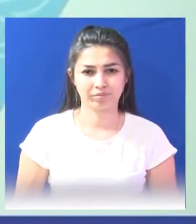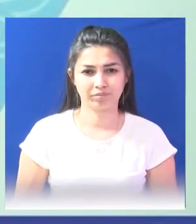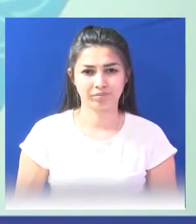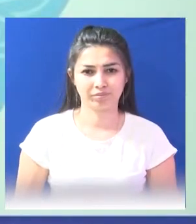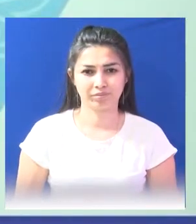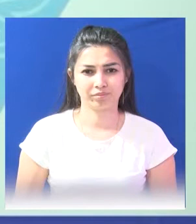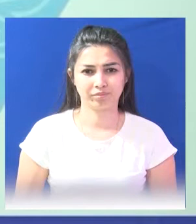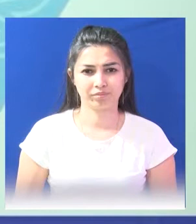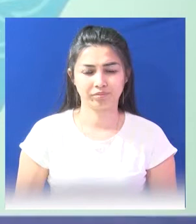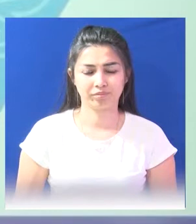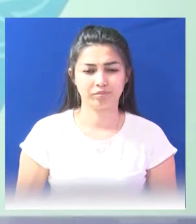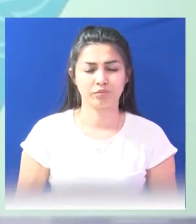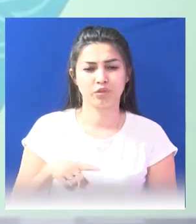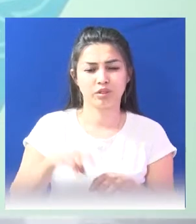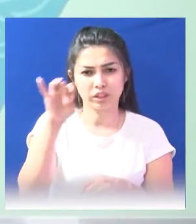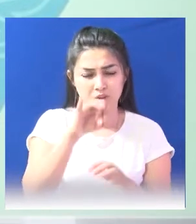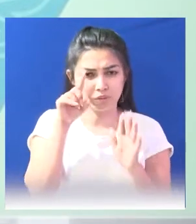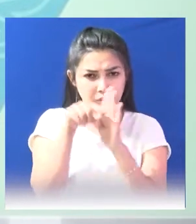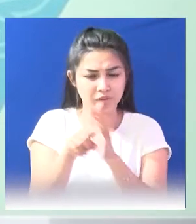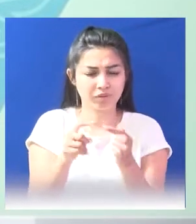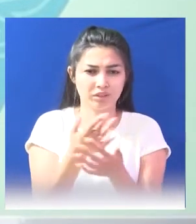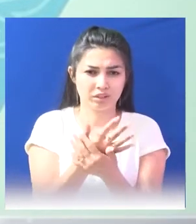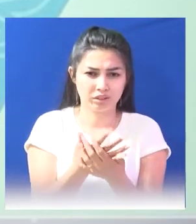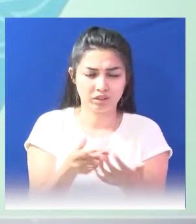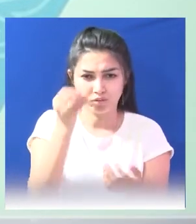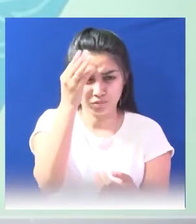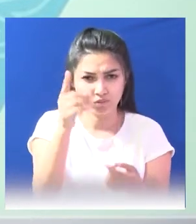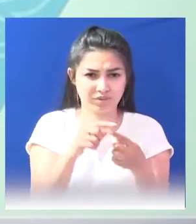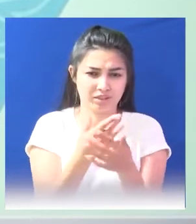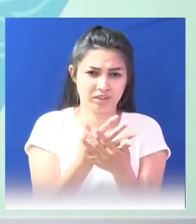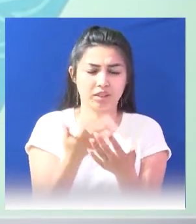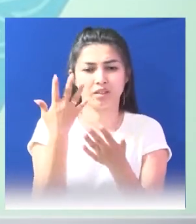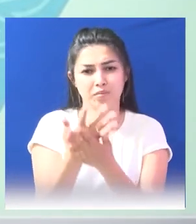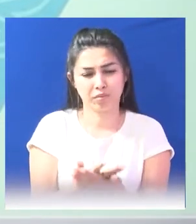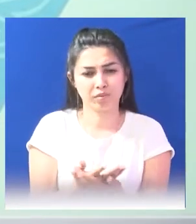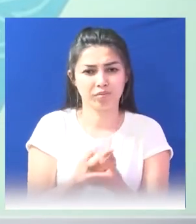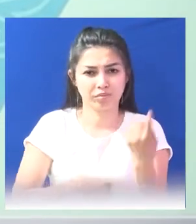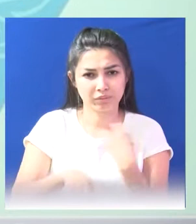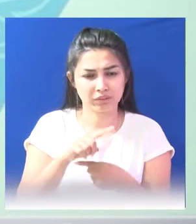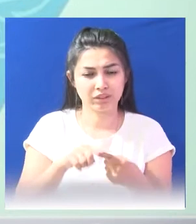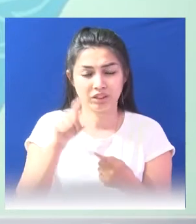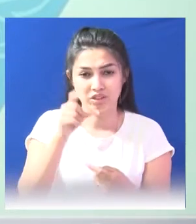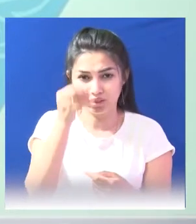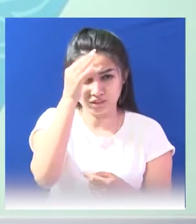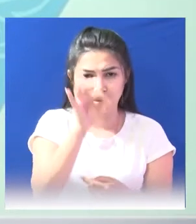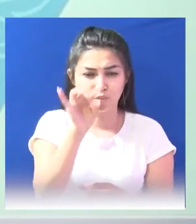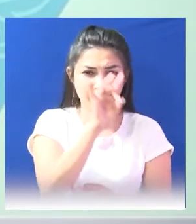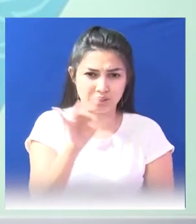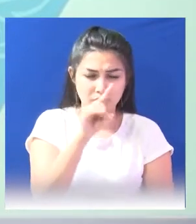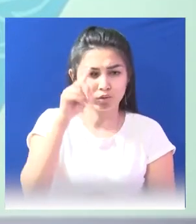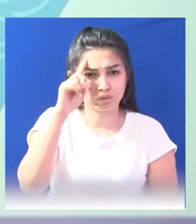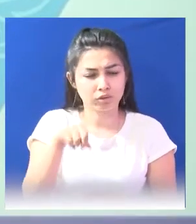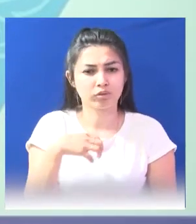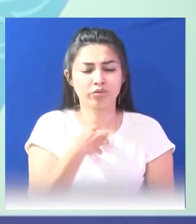Из Тараза, города с глубокой историей, вышли великие ученые. Ученые, которые показали нас миру. Ученые, религиоведы знают